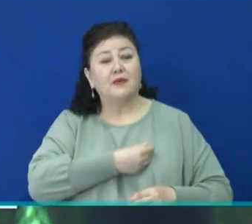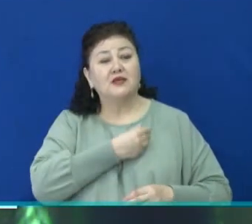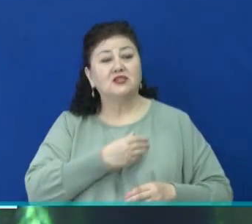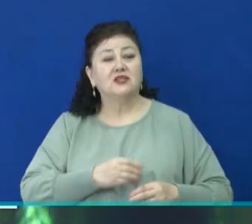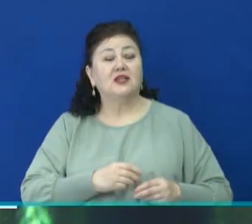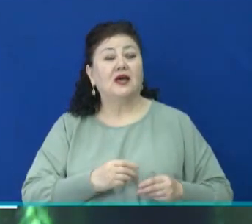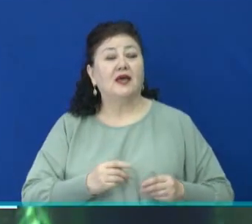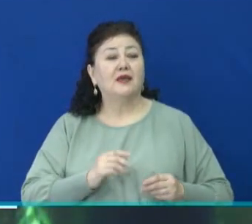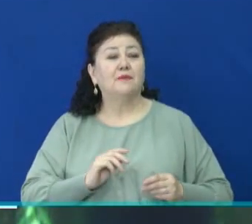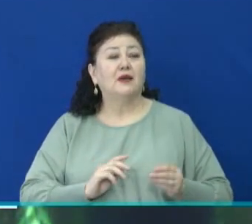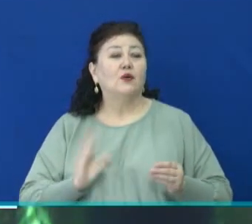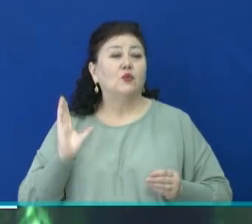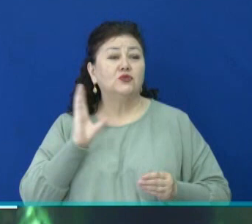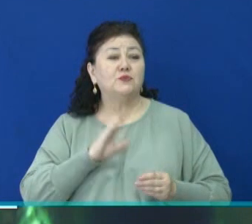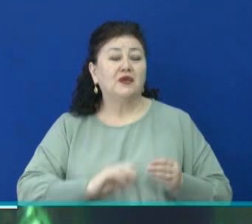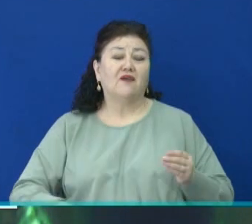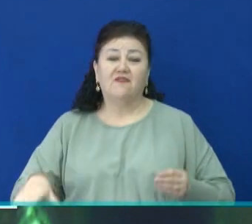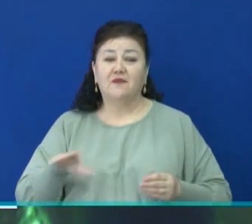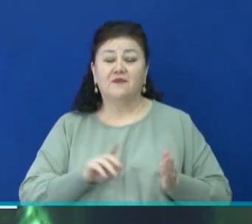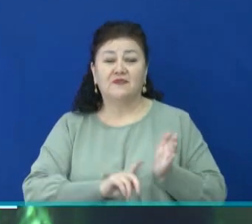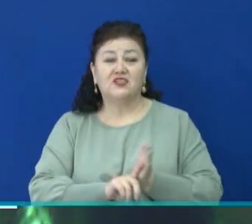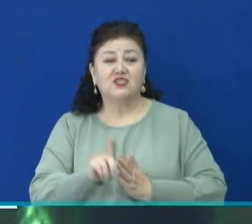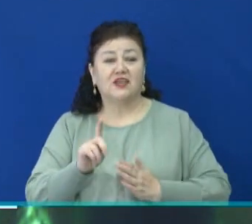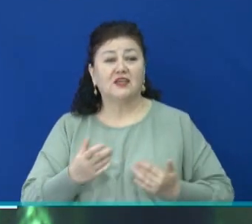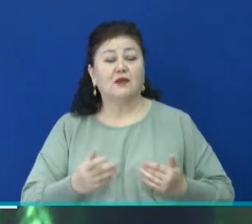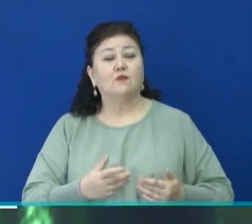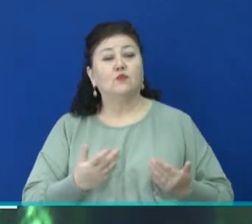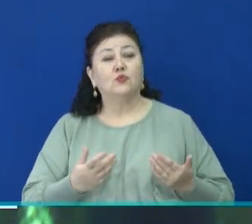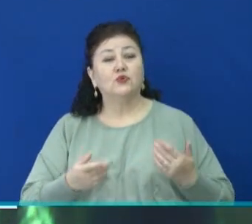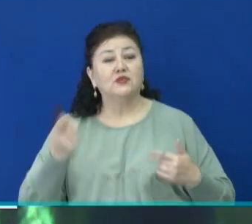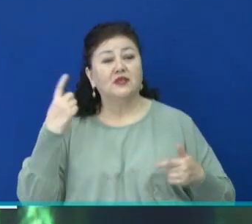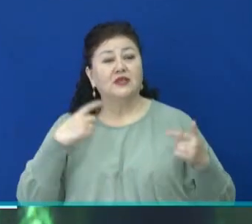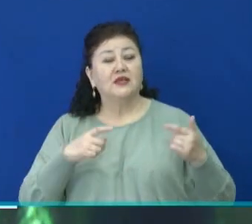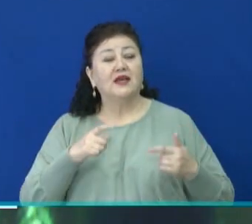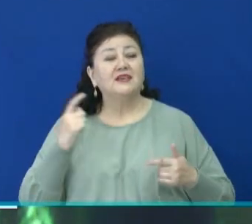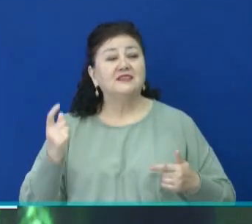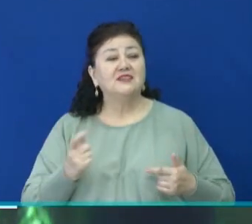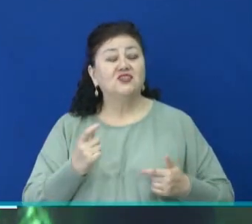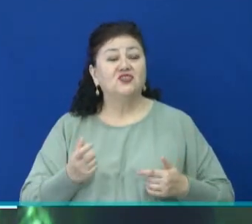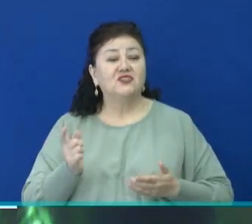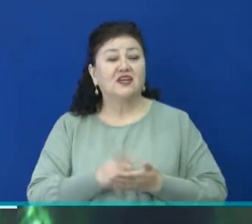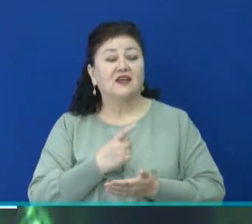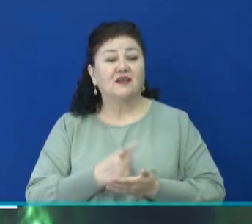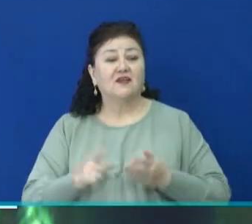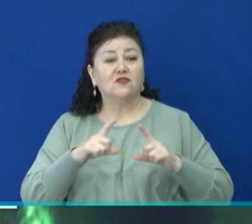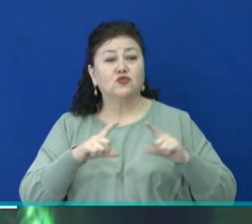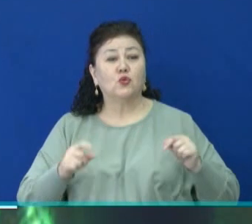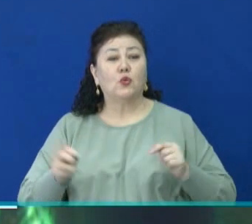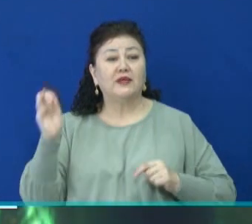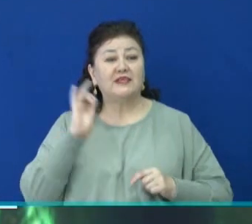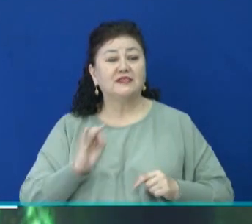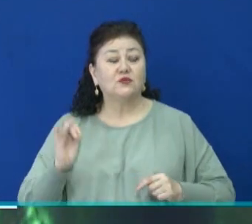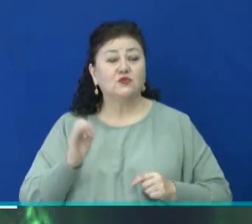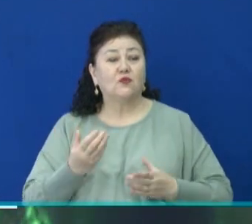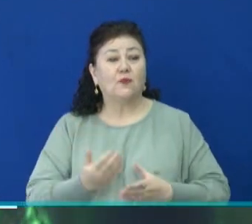всех делах и начинаниях. Пусть эстетическое образование, полученное в школе искусств, помогает развитию культуры в